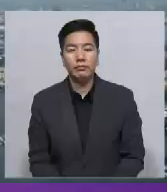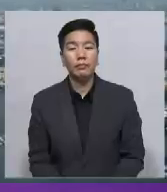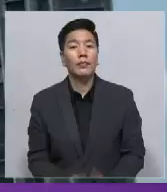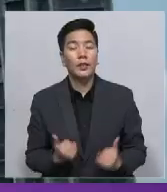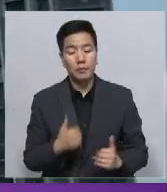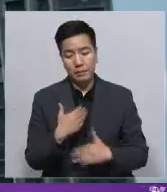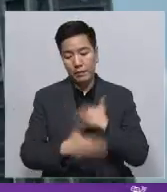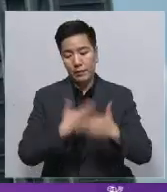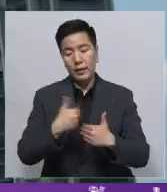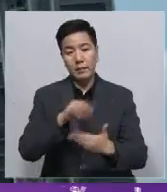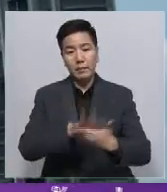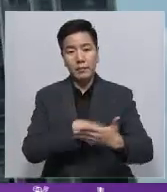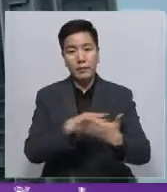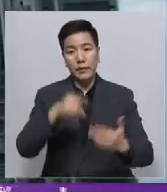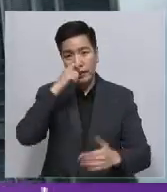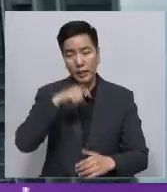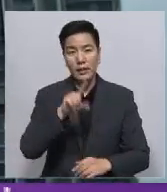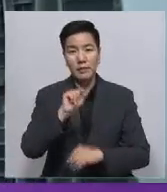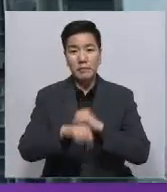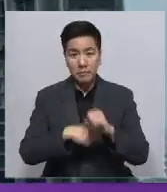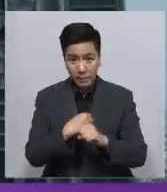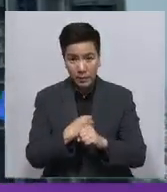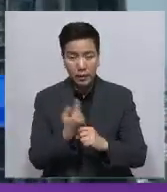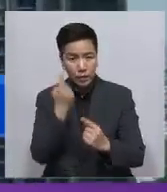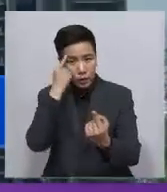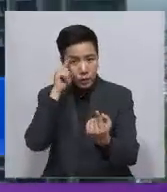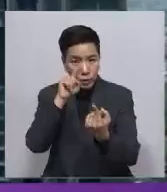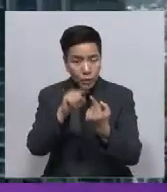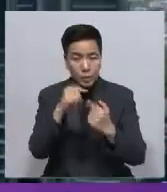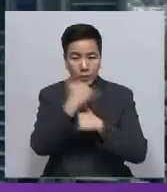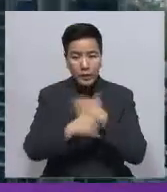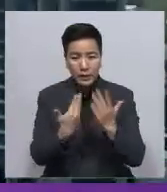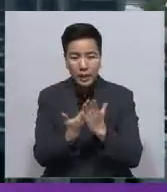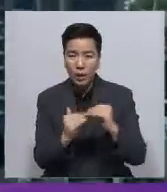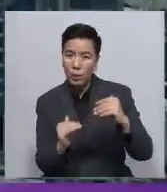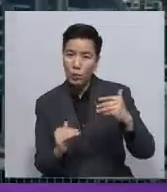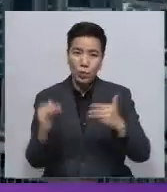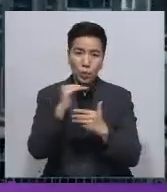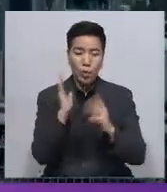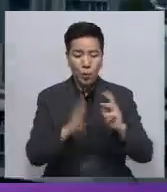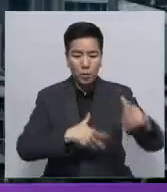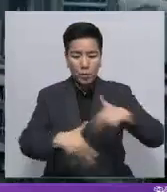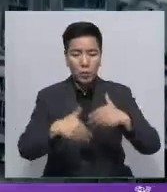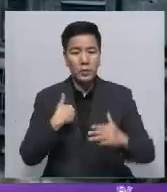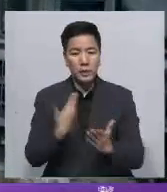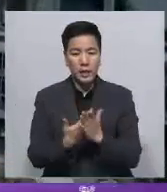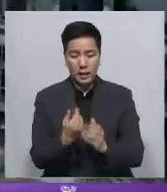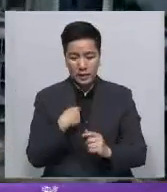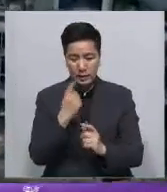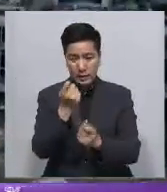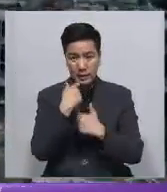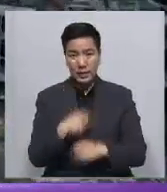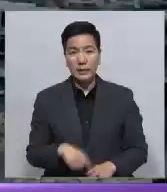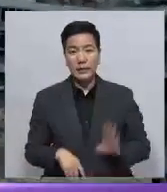การขับเคลื่อนประเทศภายใต้ยุทธศาสตร์ชาติ20ปีเพื่อนำพาไปสู่ประเทศที่มีรายได้สูงประชากรมีรายได้ต่อหัวมากกว่